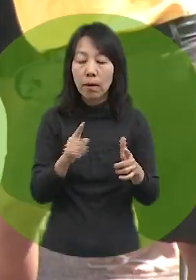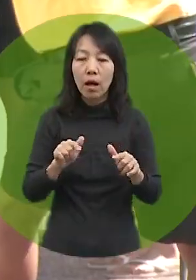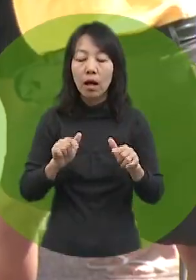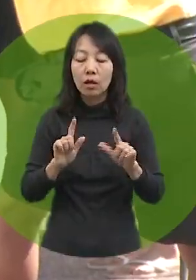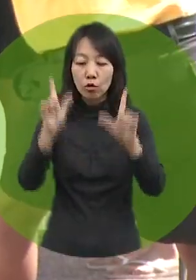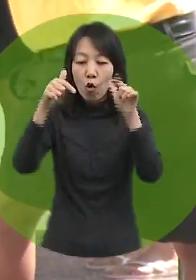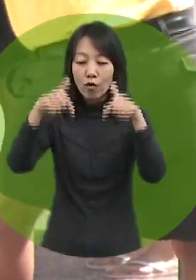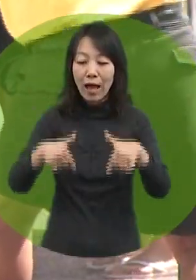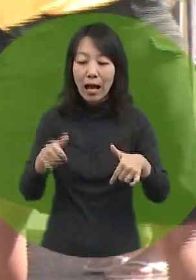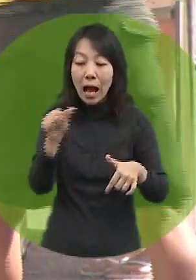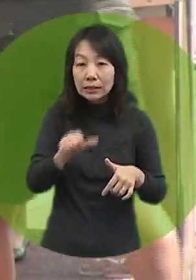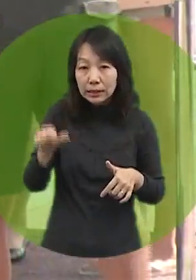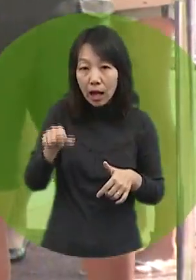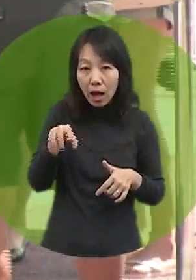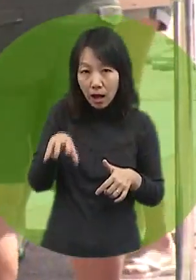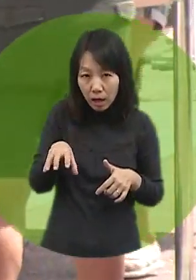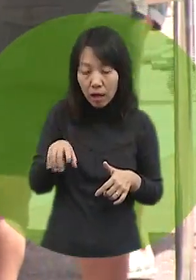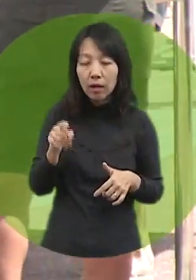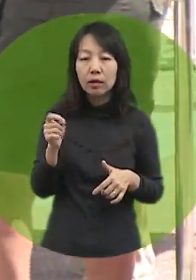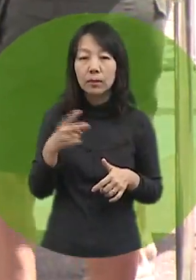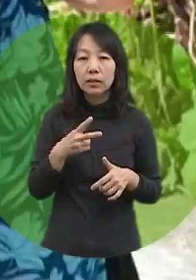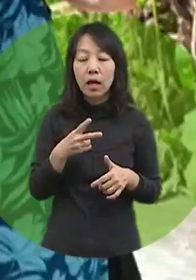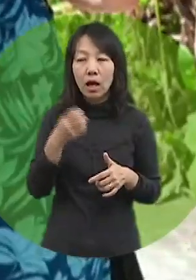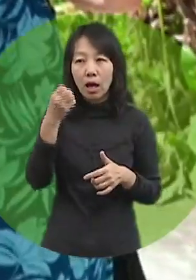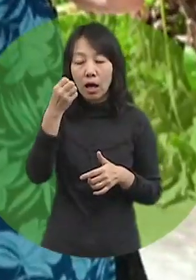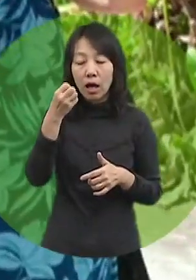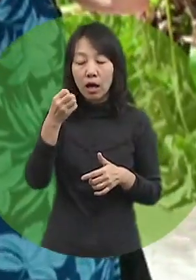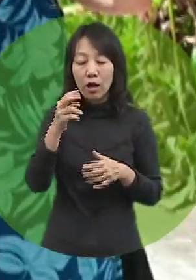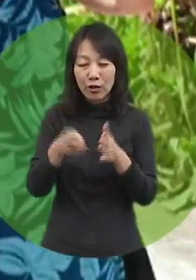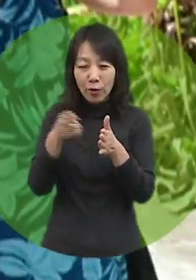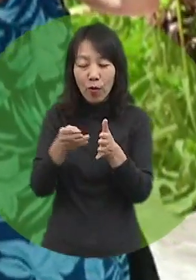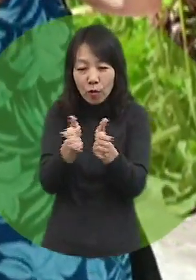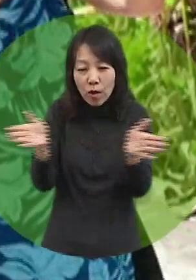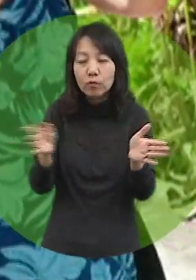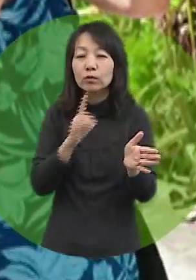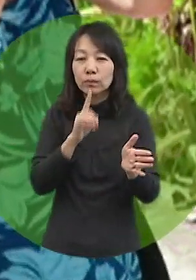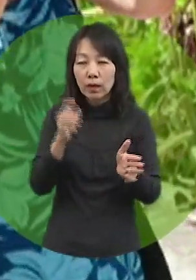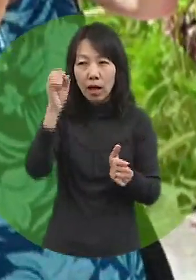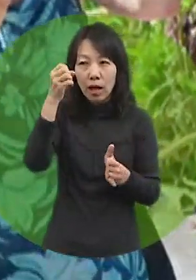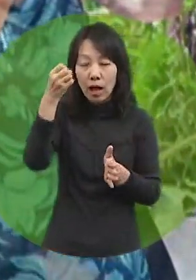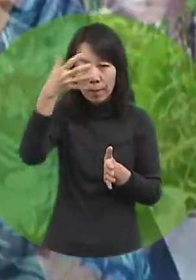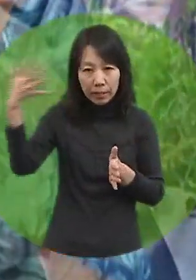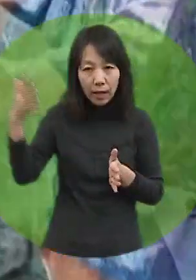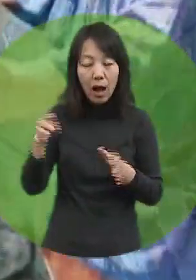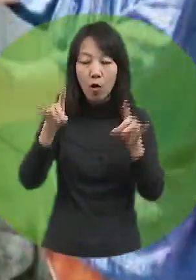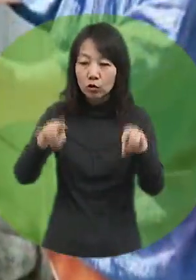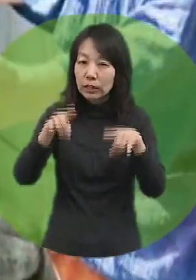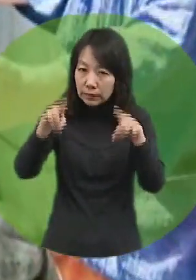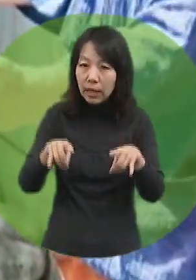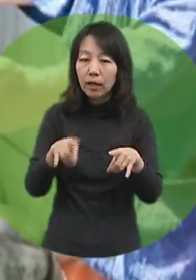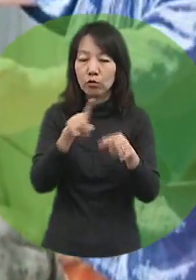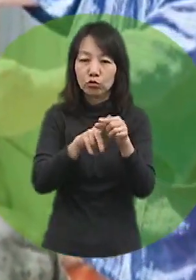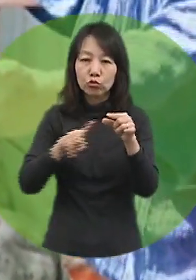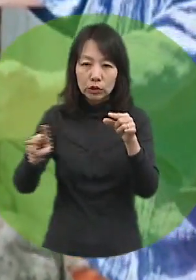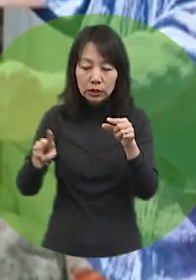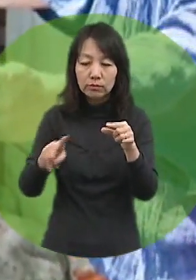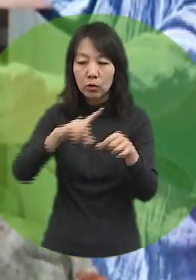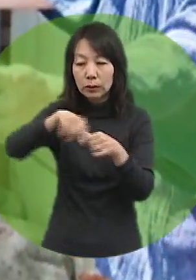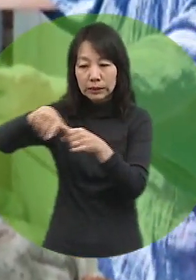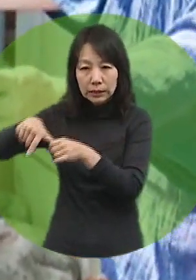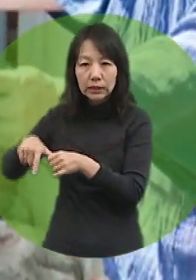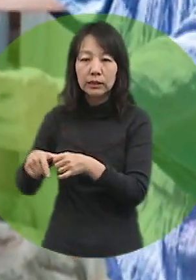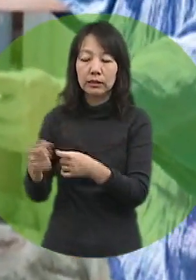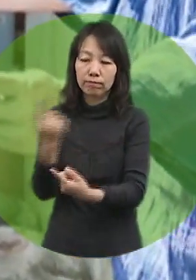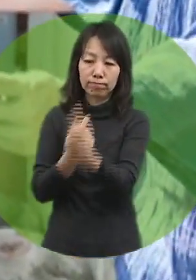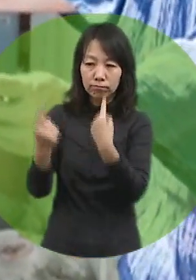アジアや旅行市場が成熟しているアメリカ、オーストラリアを中心とする地域からの誘客も推進